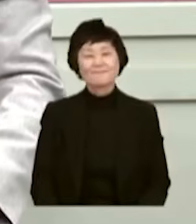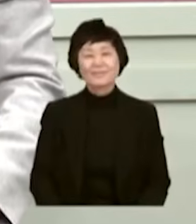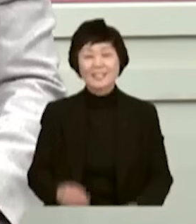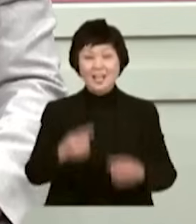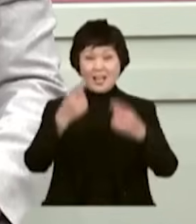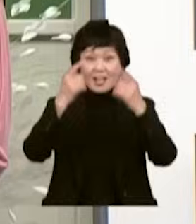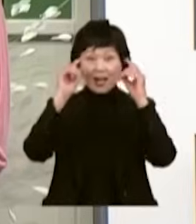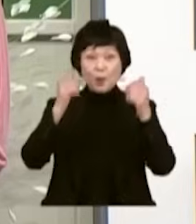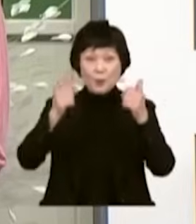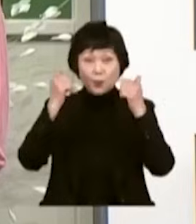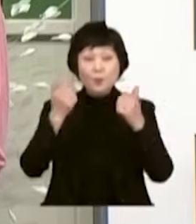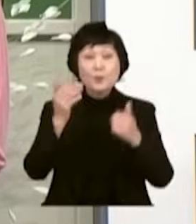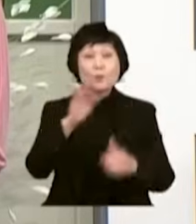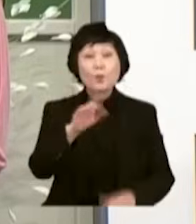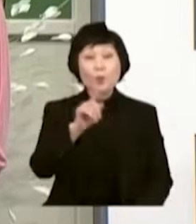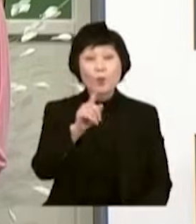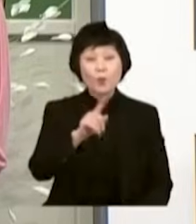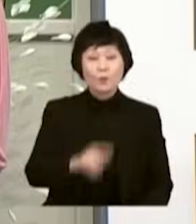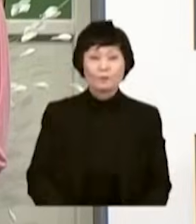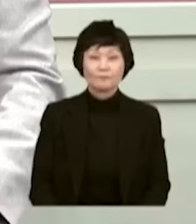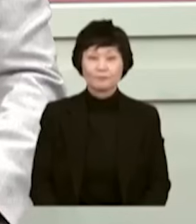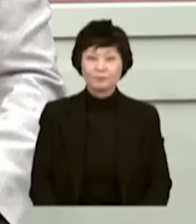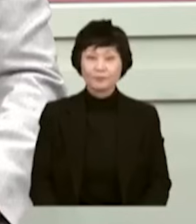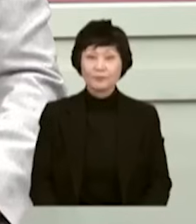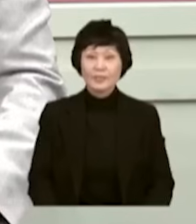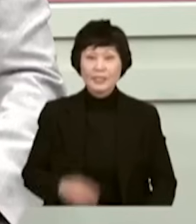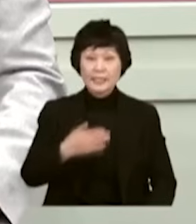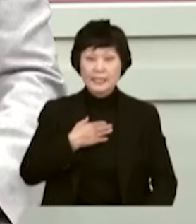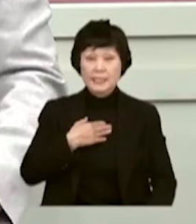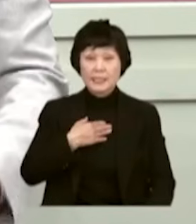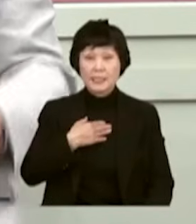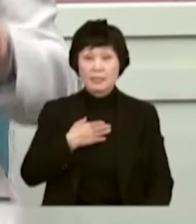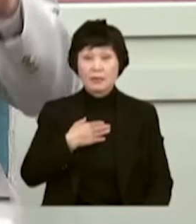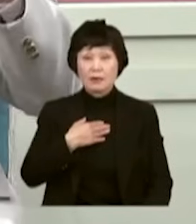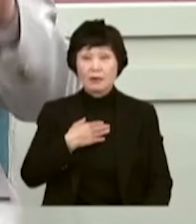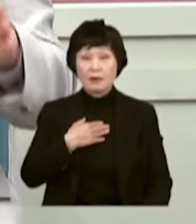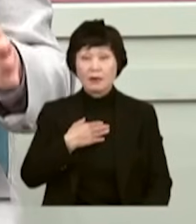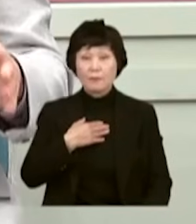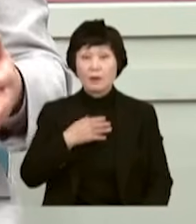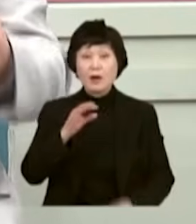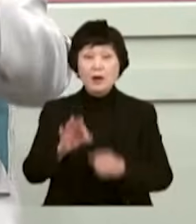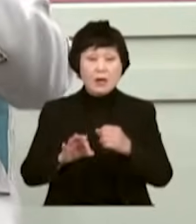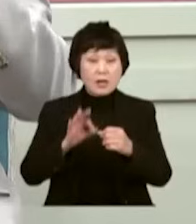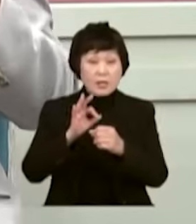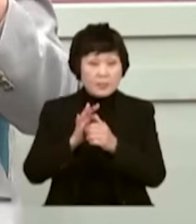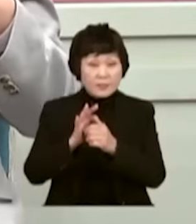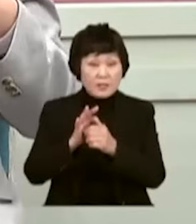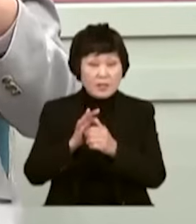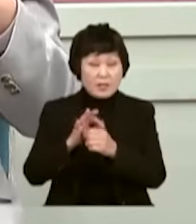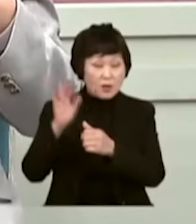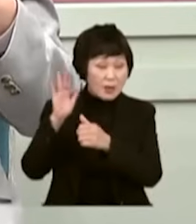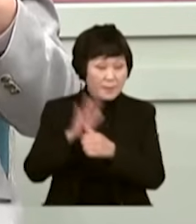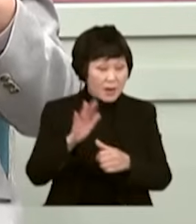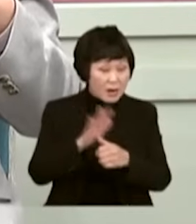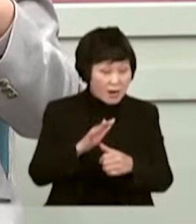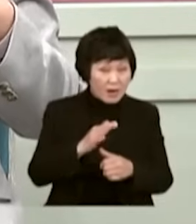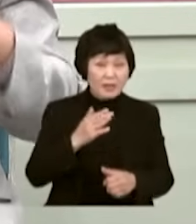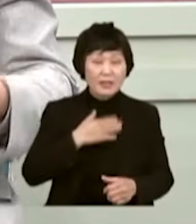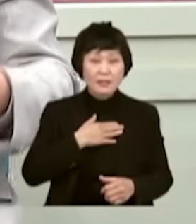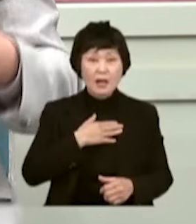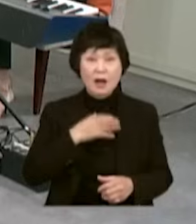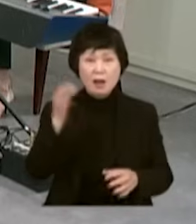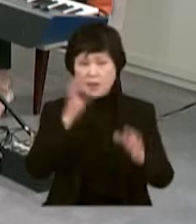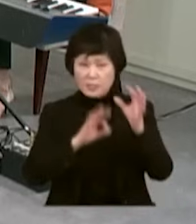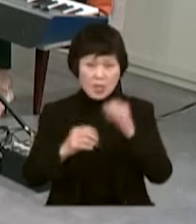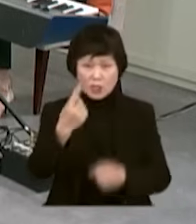직장. 떨어진 거죠. 그렇죠. 방송국 떨어지는 거. 떨어지면 10년 재수하는 나를 꼭 찾아온다는 거예요. 예. 희한해요. 그리고